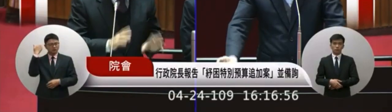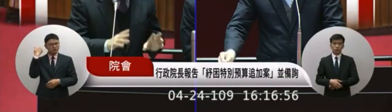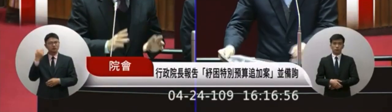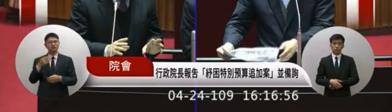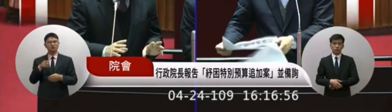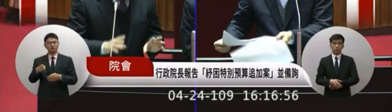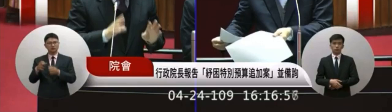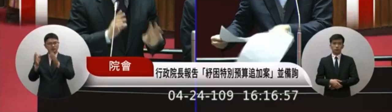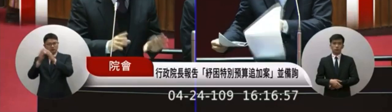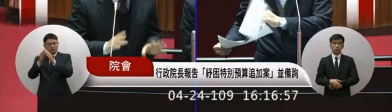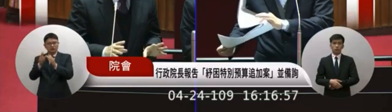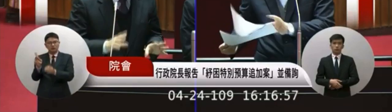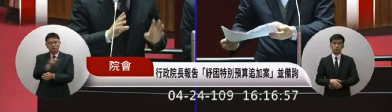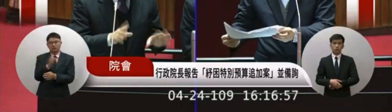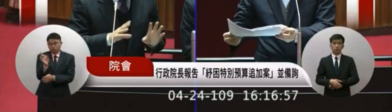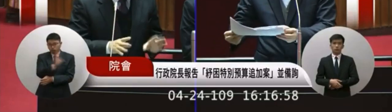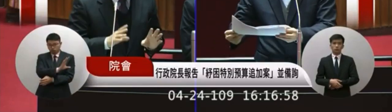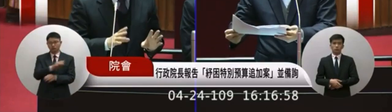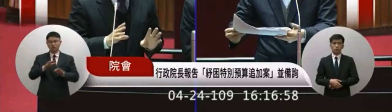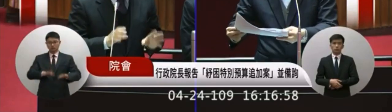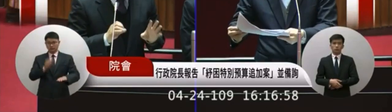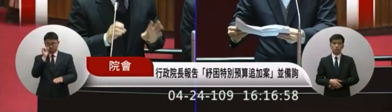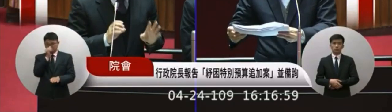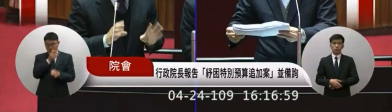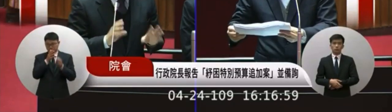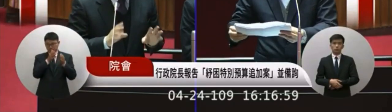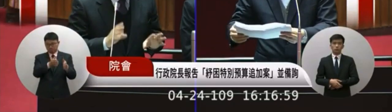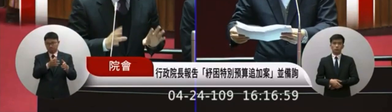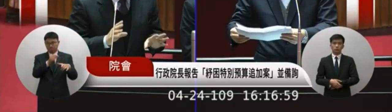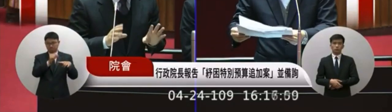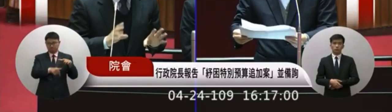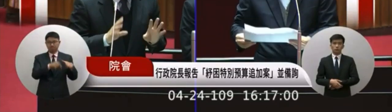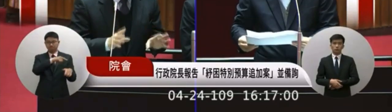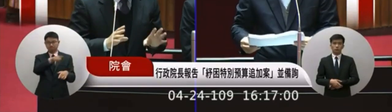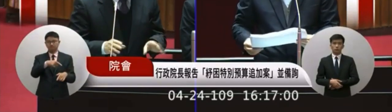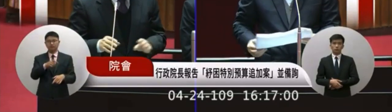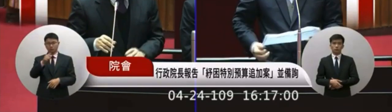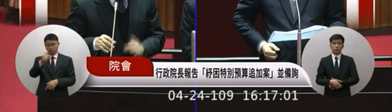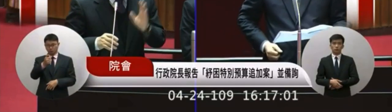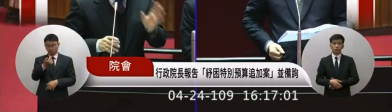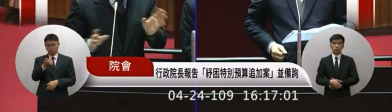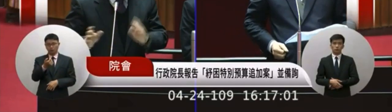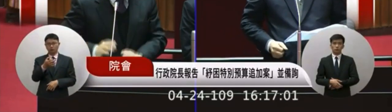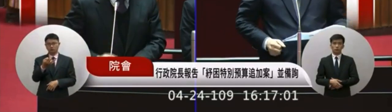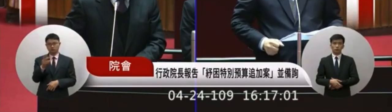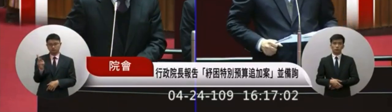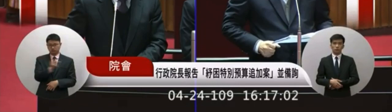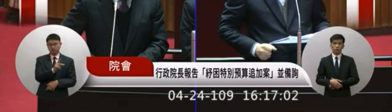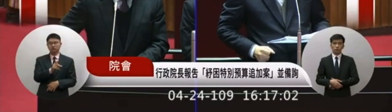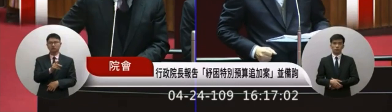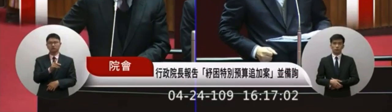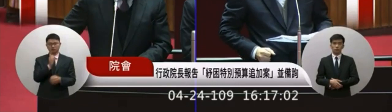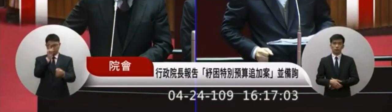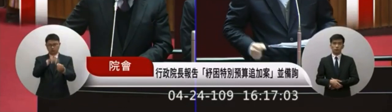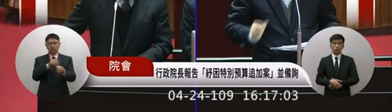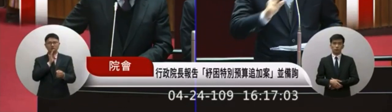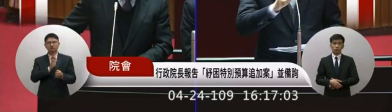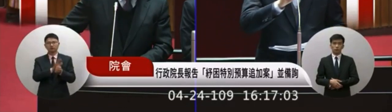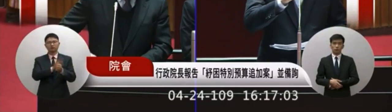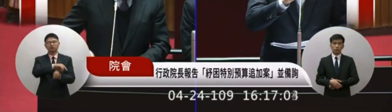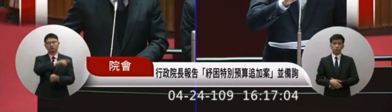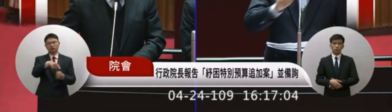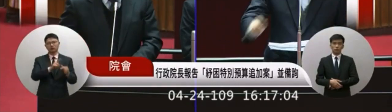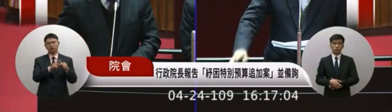往来，但是这一次我们特别50万的这个小额的贷款这一部分，就是针对这一部分。